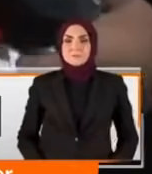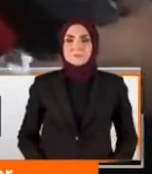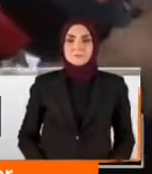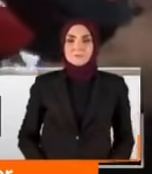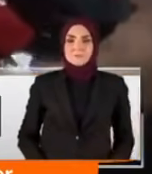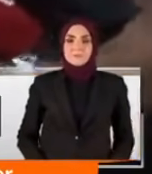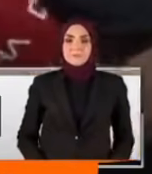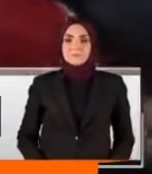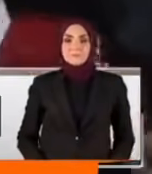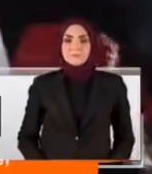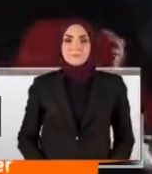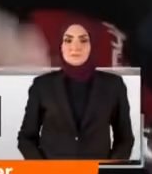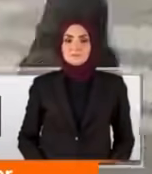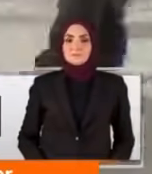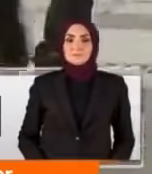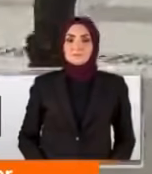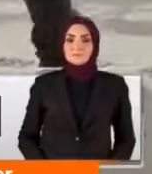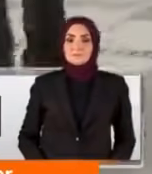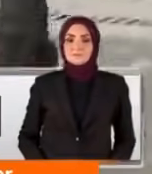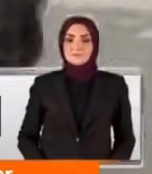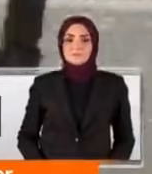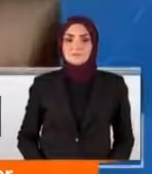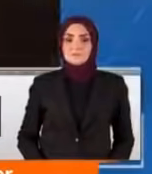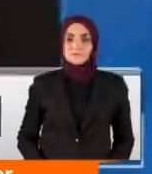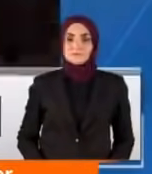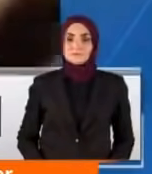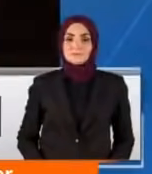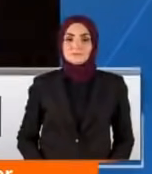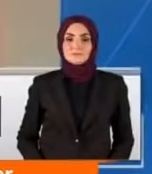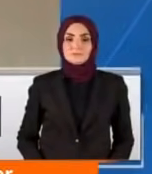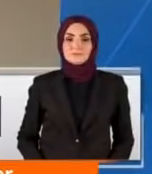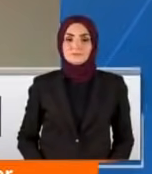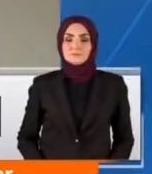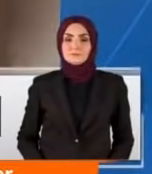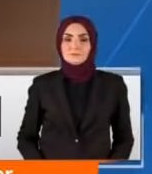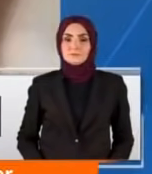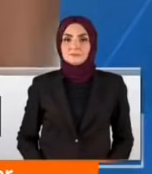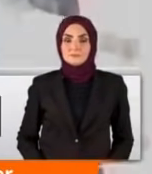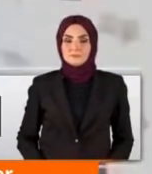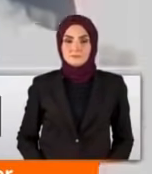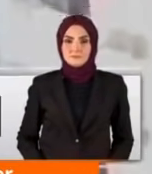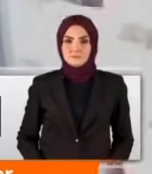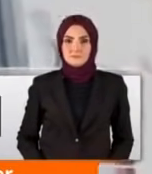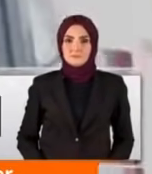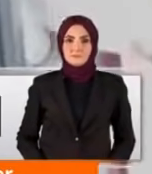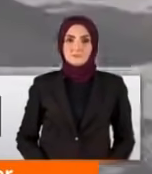Teker teker hepinizin dişini çekeceğim. Böyle yapılmaz, böyle yapılmaz.